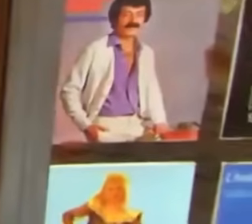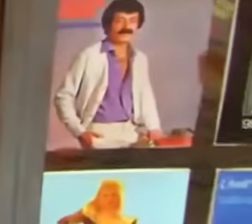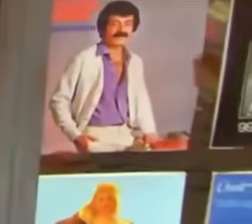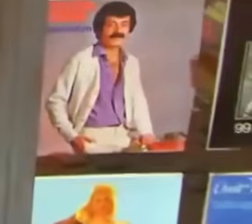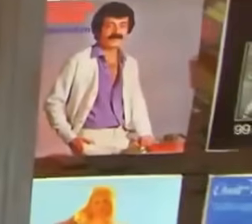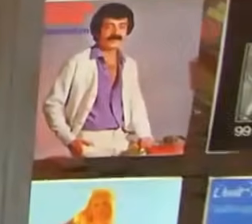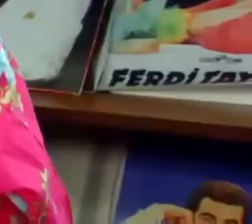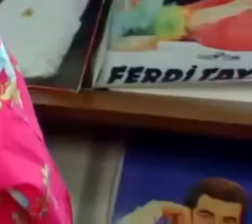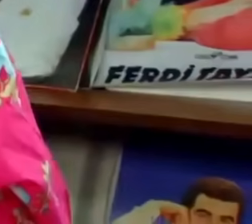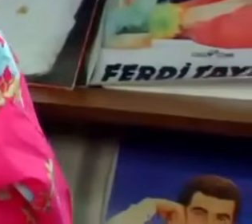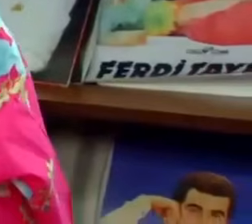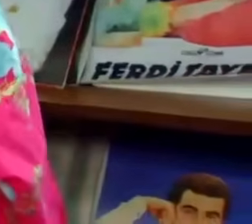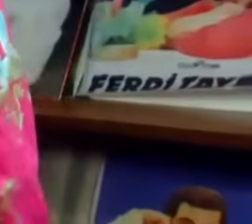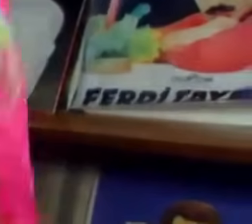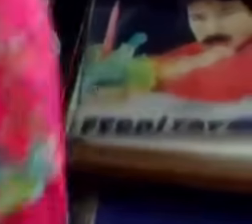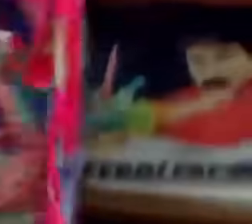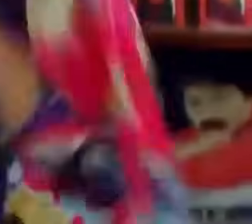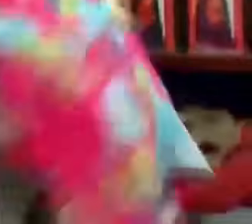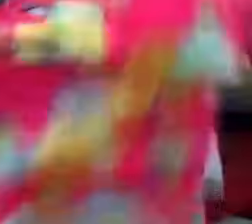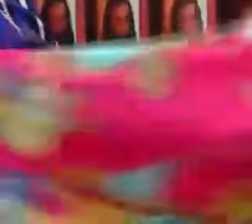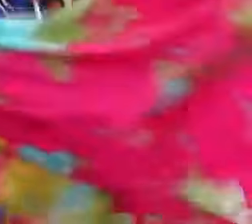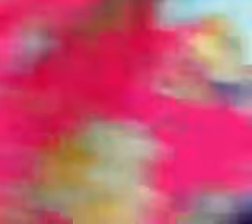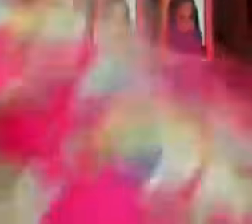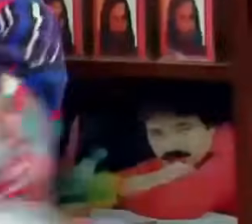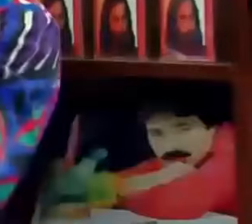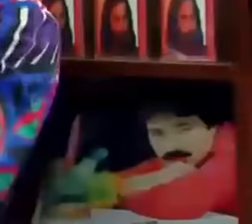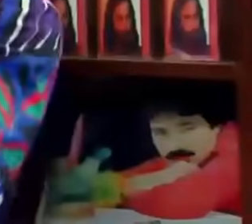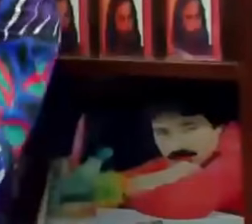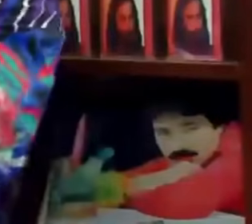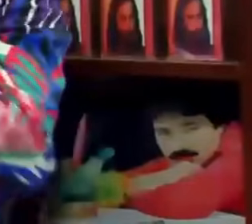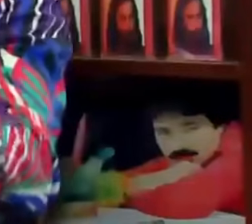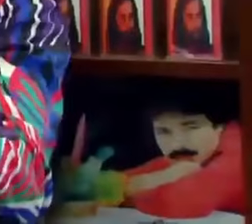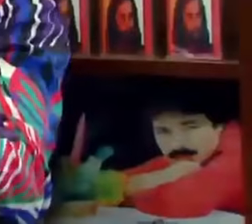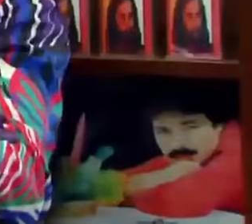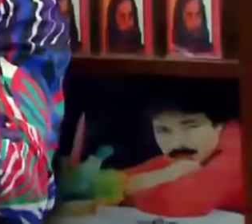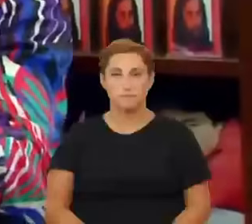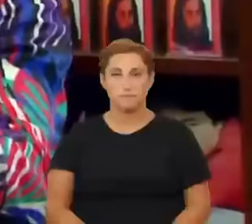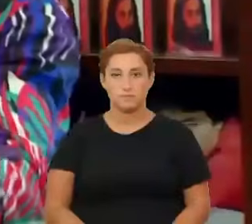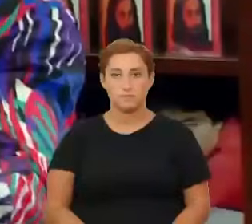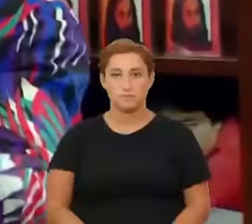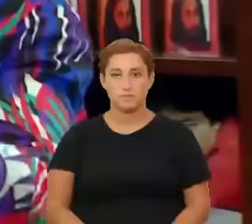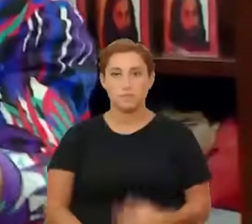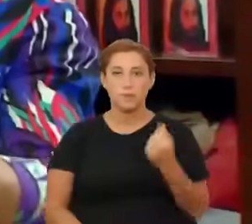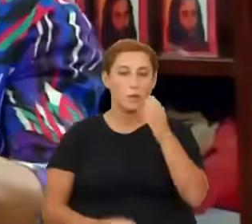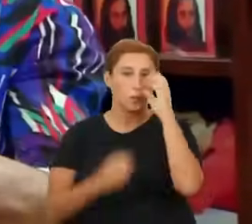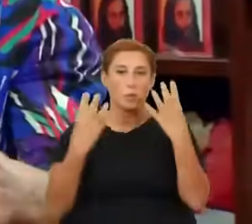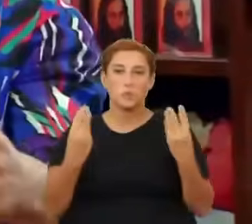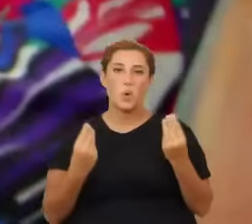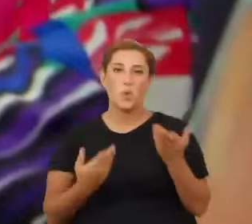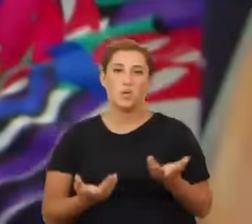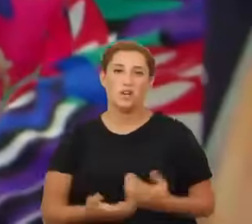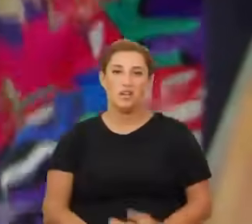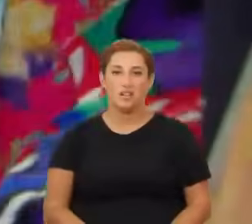Nazlı gidince Ergun, pelerin gibi omuzlarına attığı gömleği eline aldı. Bakıyor. Ya biraz gülleri fazla bunun